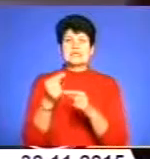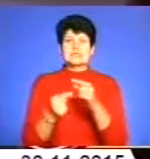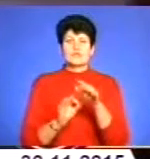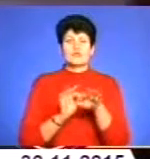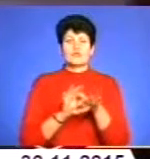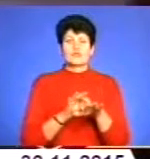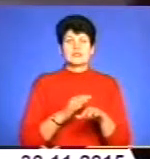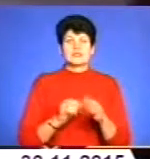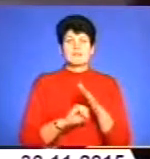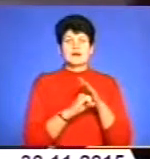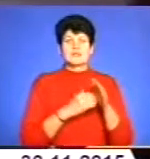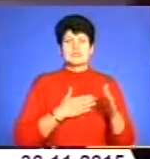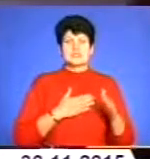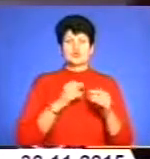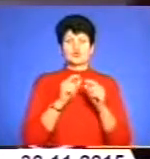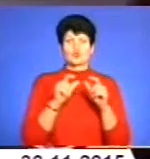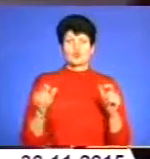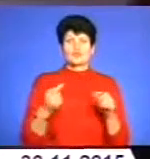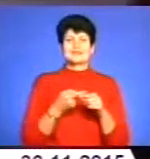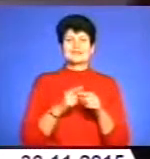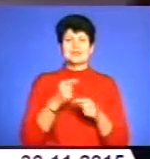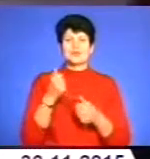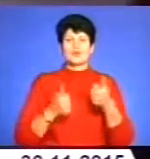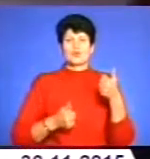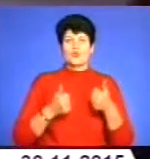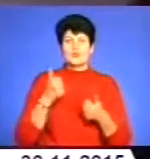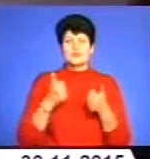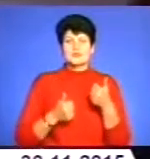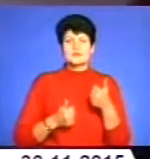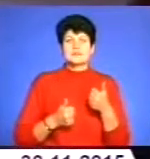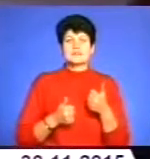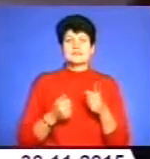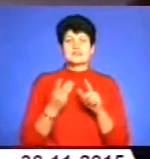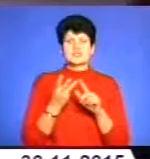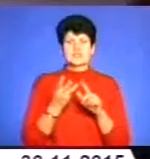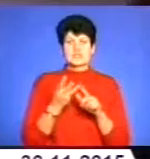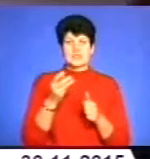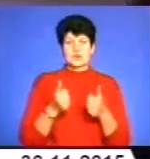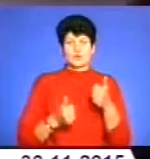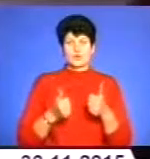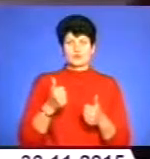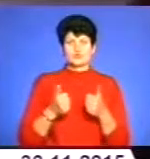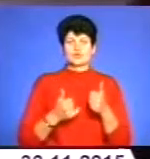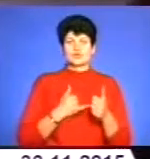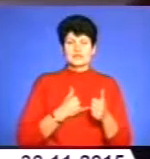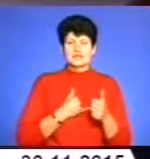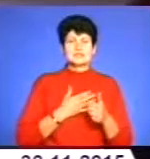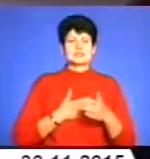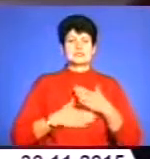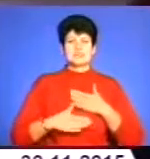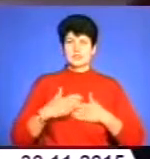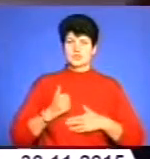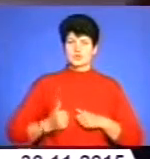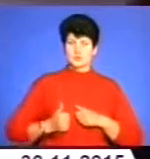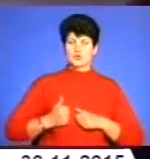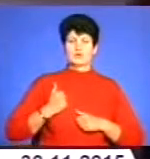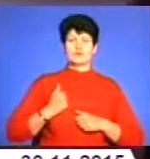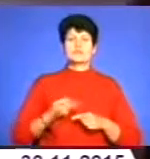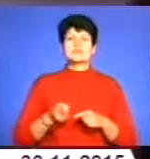базі нашої школи цей конкурс. Ми на Куїнстеу проявили, то вже третій конкурс у нас. Нас воно дуже тішить, ми цим пишаємося, тому